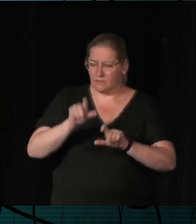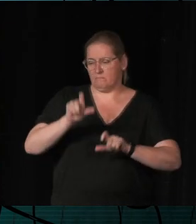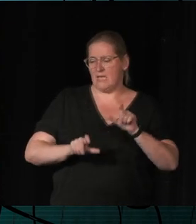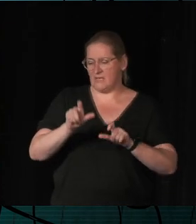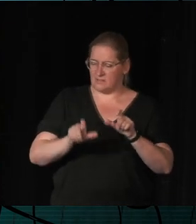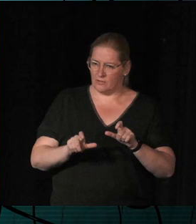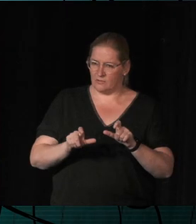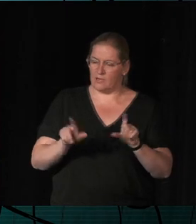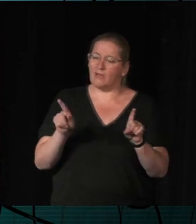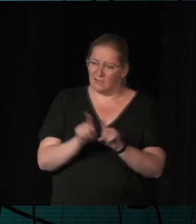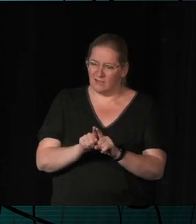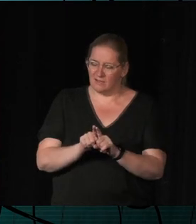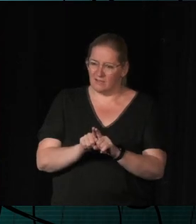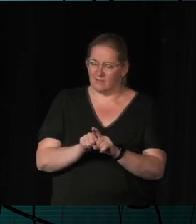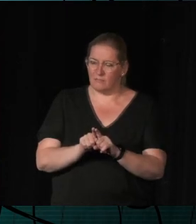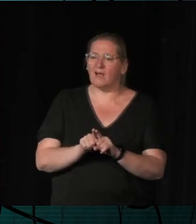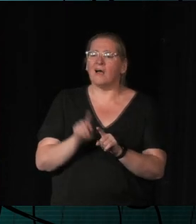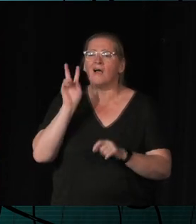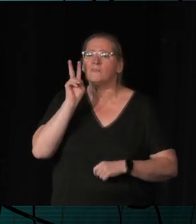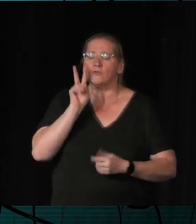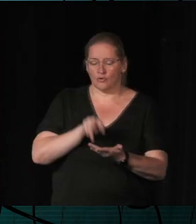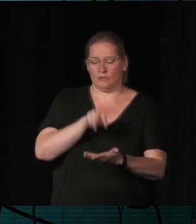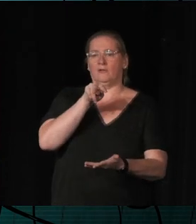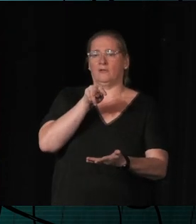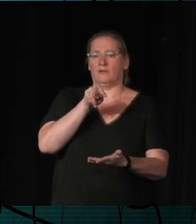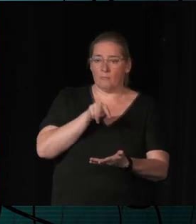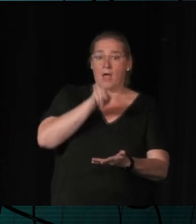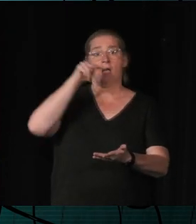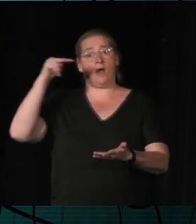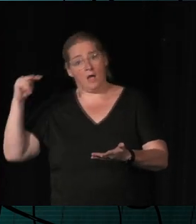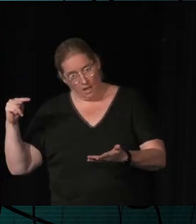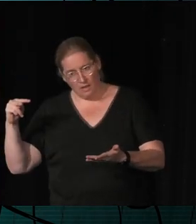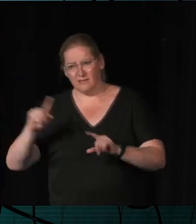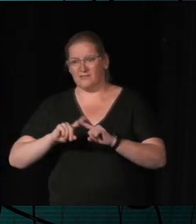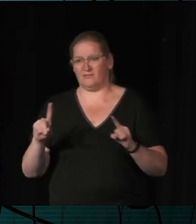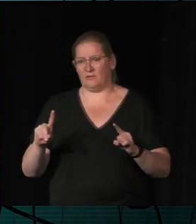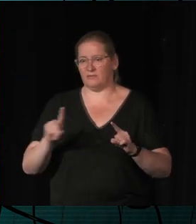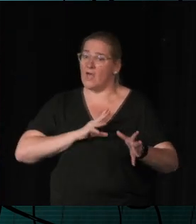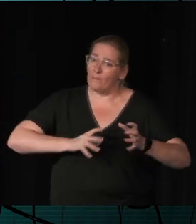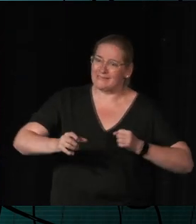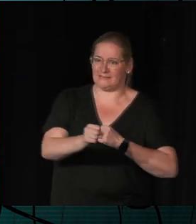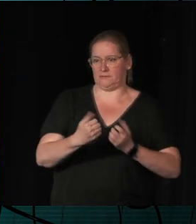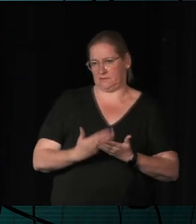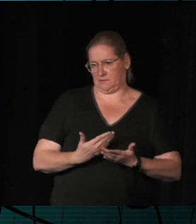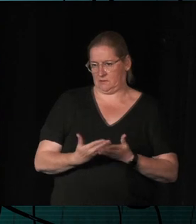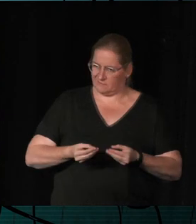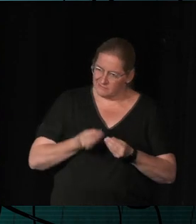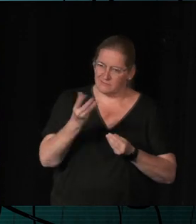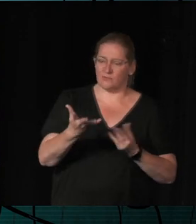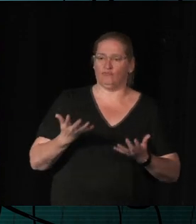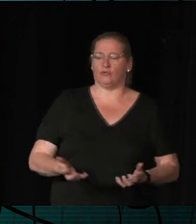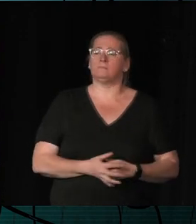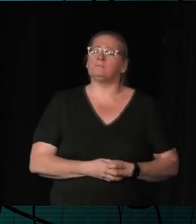choses depuis d'autres perspectives que la leur. Donc c'est toute l'idée d'empathie et des leviers qui amènent à mettre en pratique cette